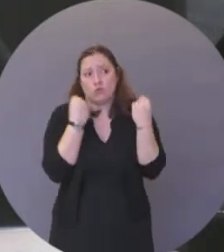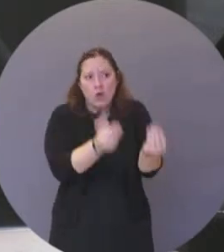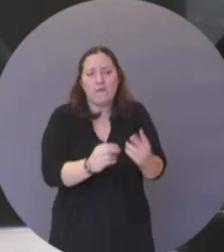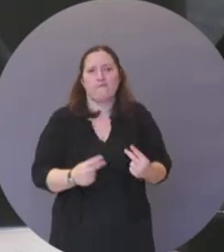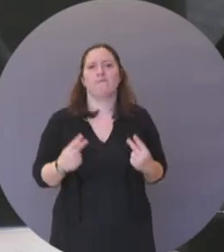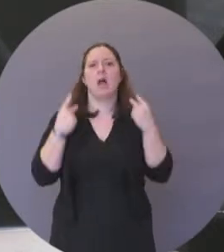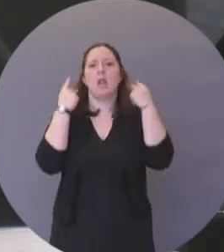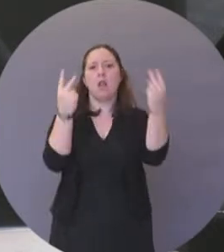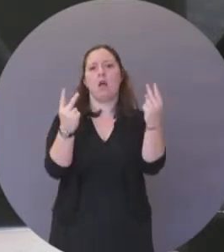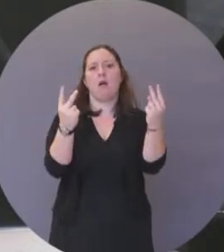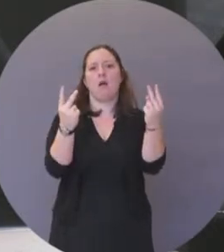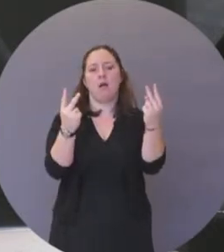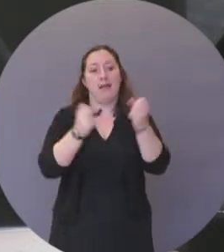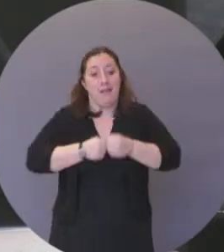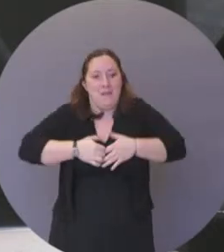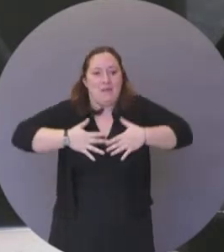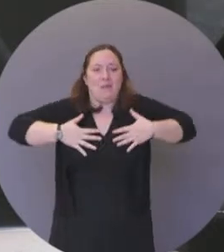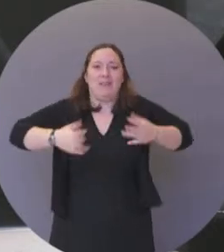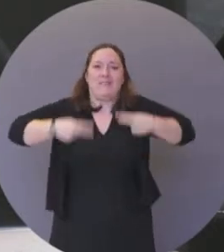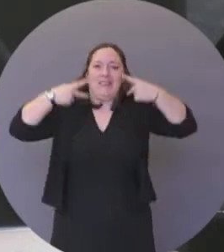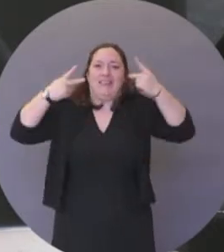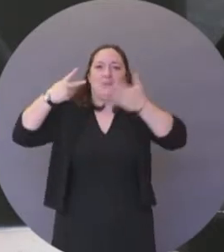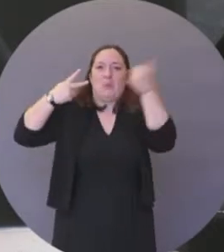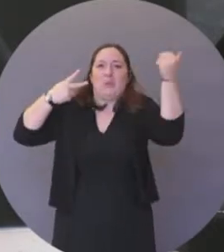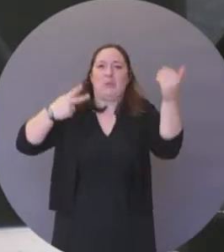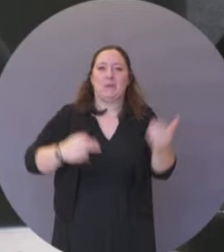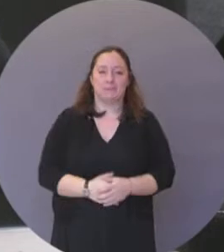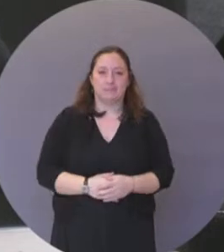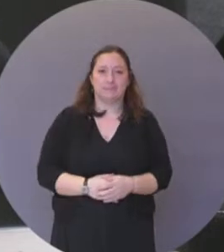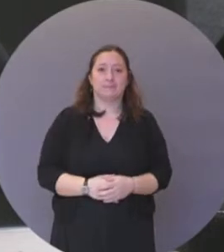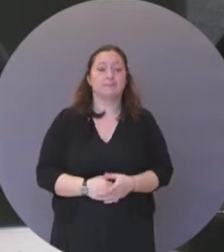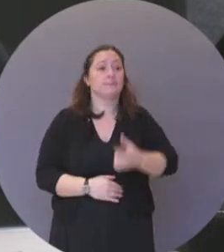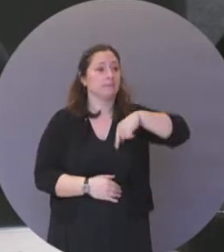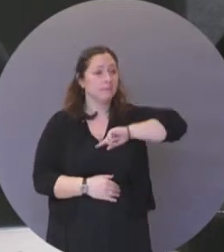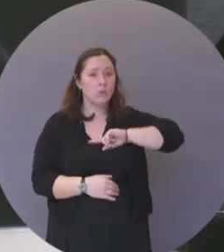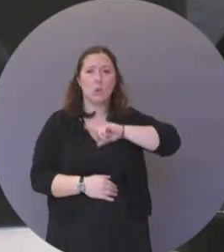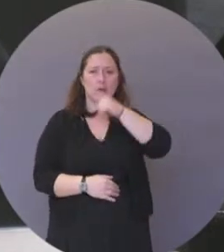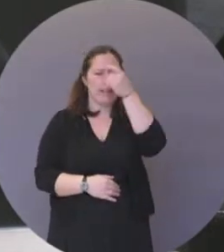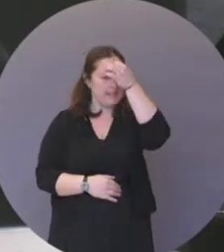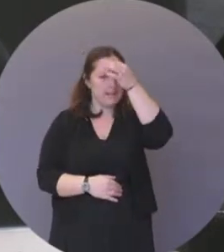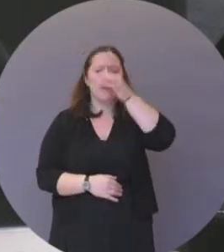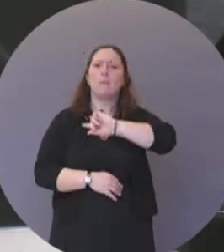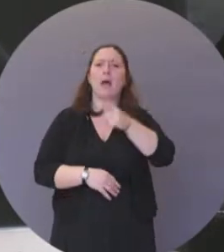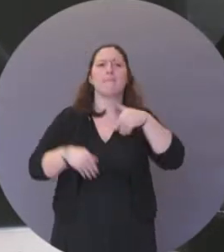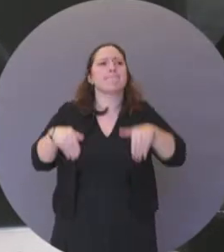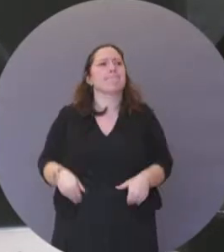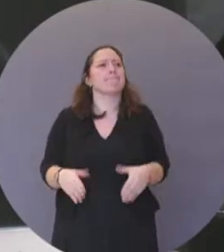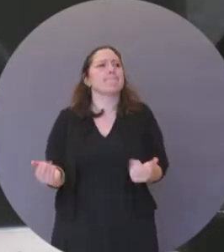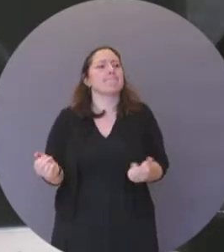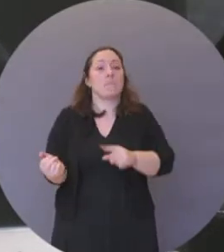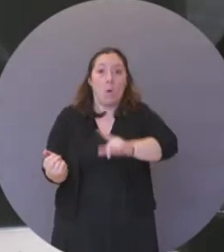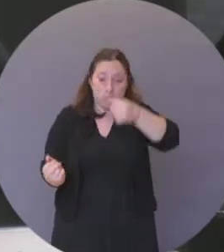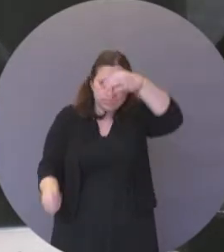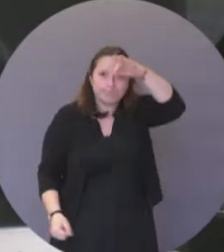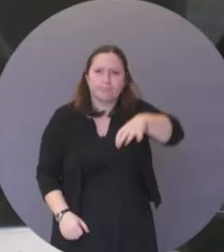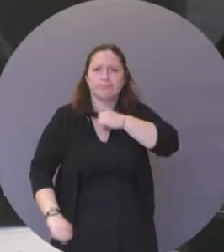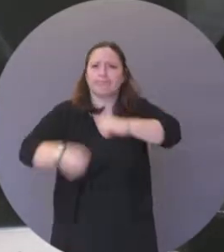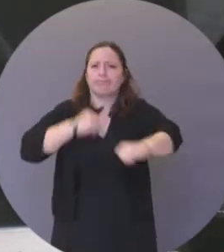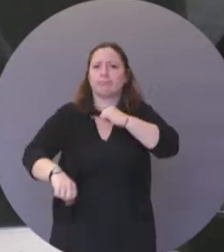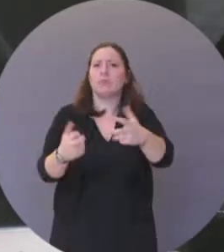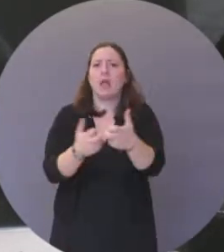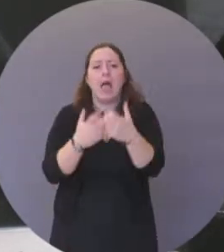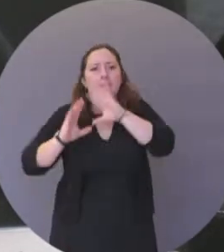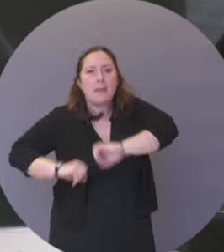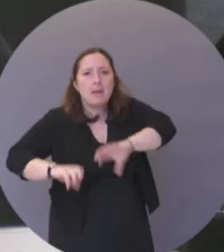un certain épanouissement dans leur vie nous avons multiplié les initiatives les expérimentations telles que vous l'avez dit parfois